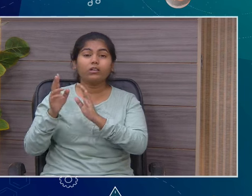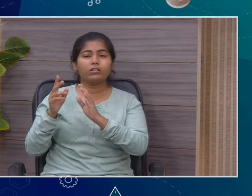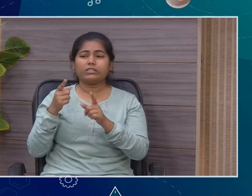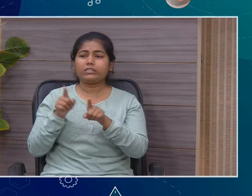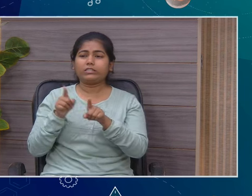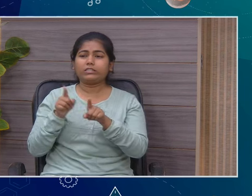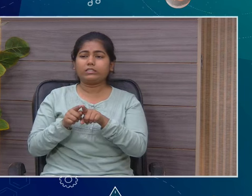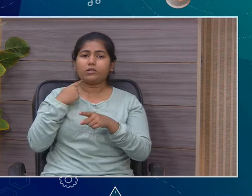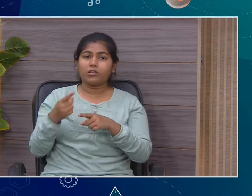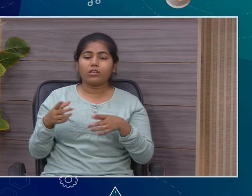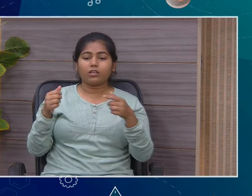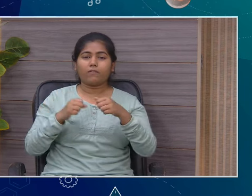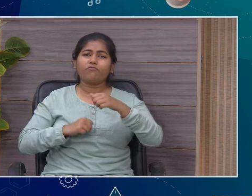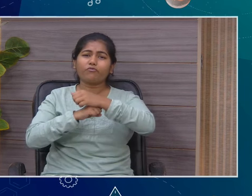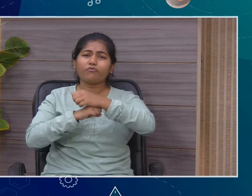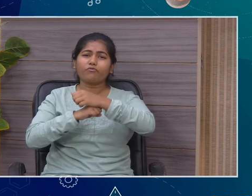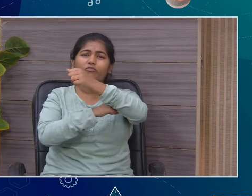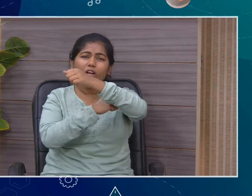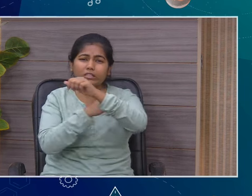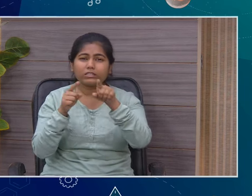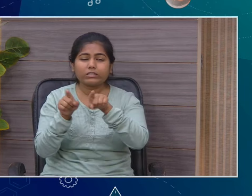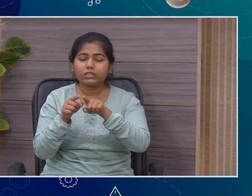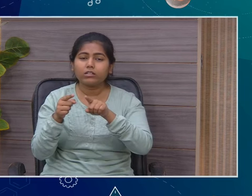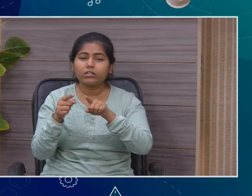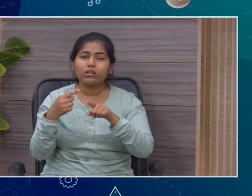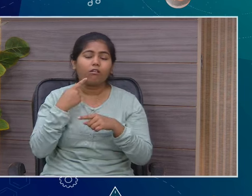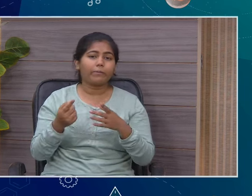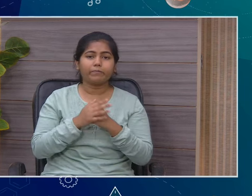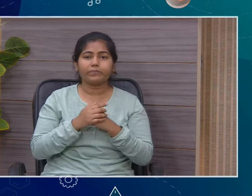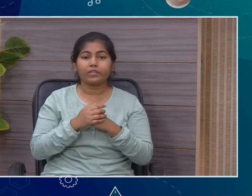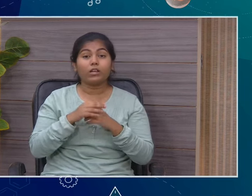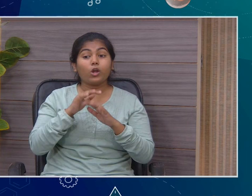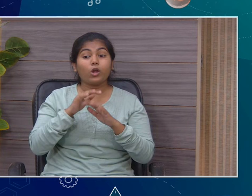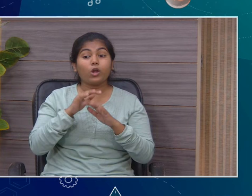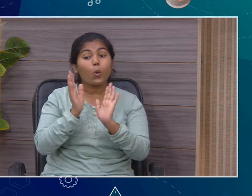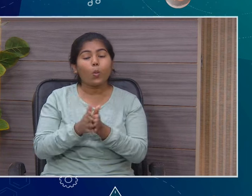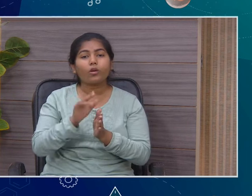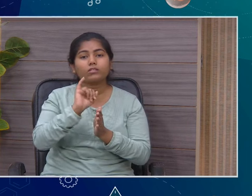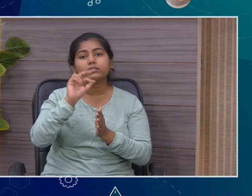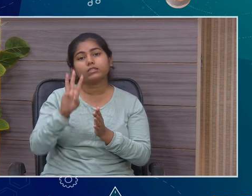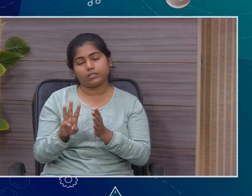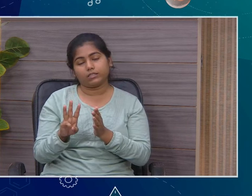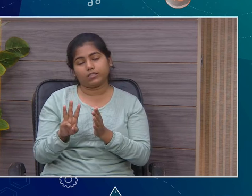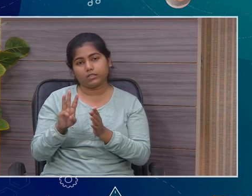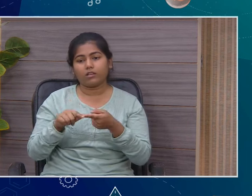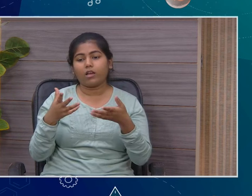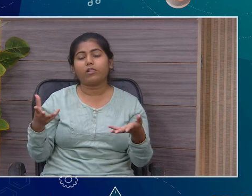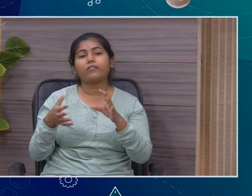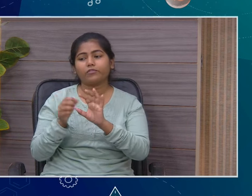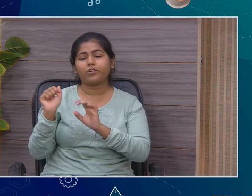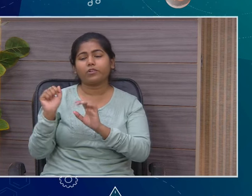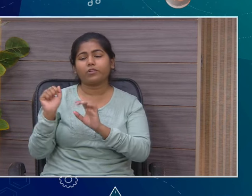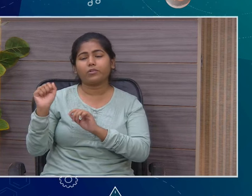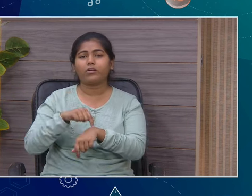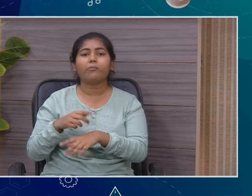कि उन्होंने एक फाउंडेशन लेकर दिया उन्होंने उनके उस वक्त 63 एलिमेंट्स मौजूद थे और मेंडलीव